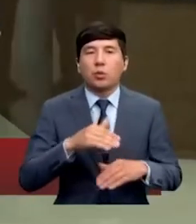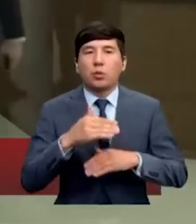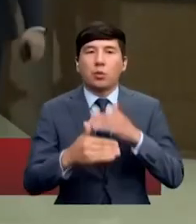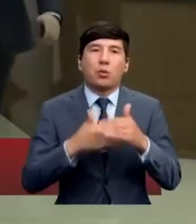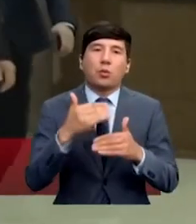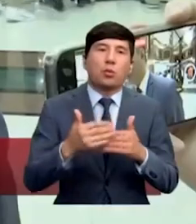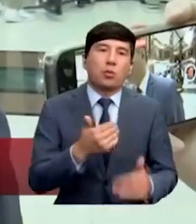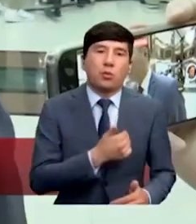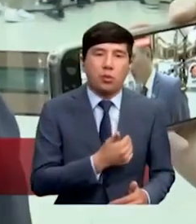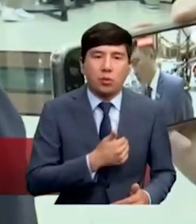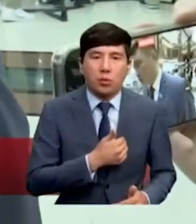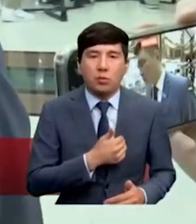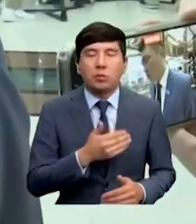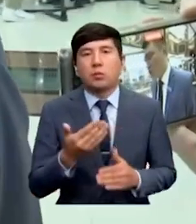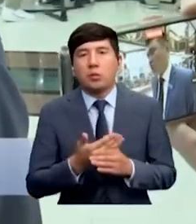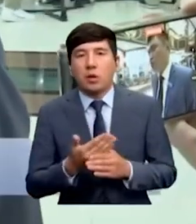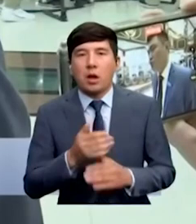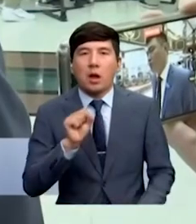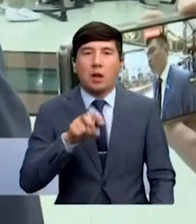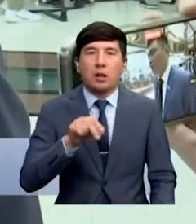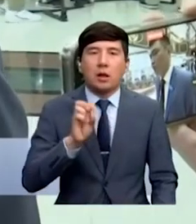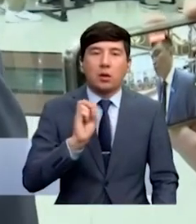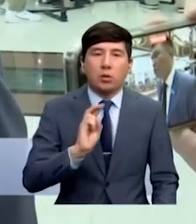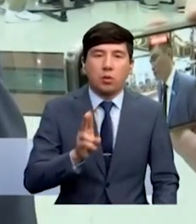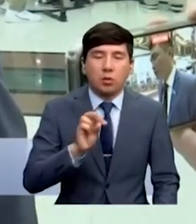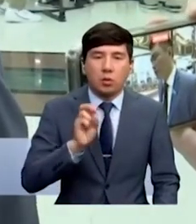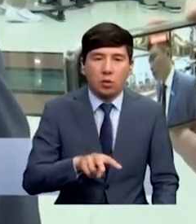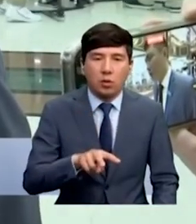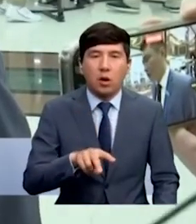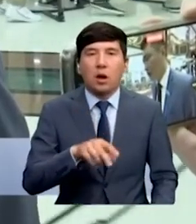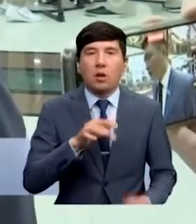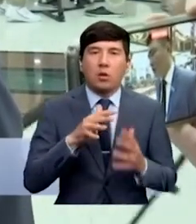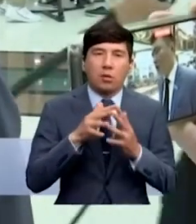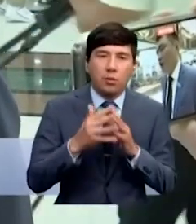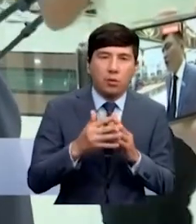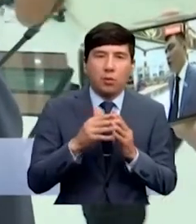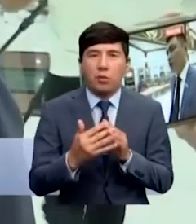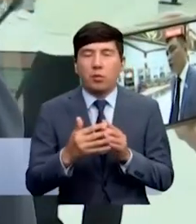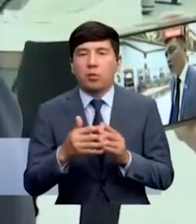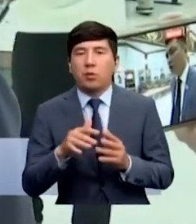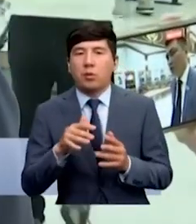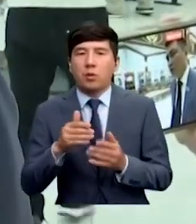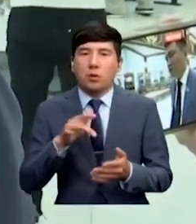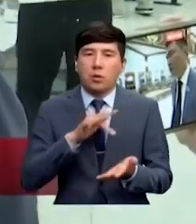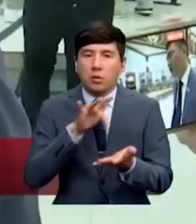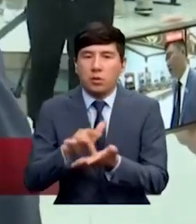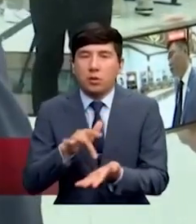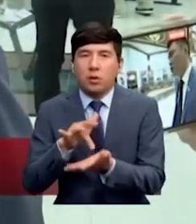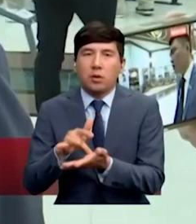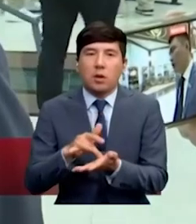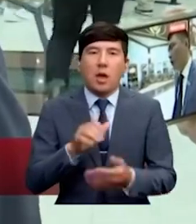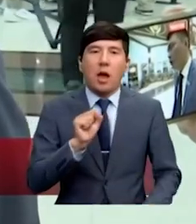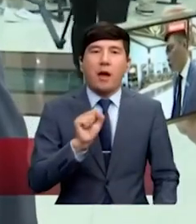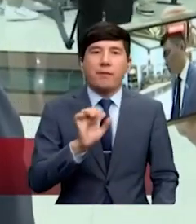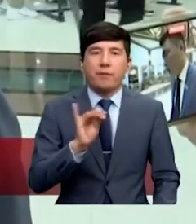үлес қоспақшы. Алакөл, сосын өзімнің туған жерім, ауылдарды аралау, одан бөлек тамыз айында